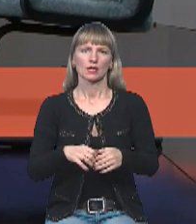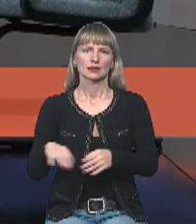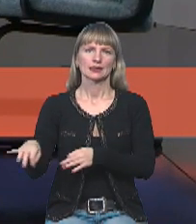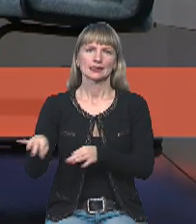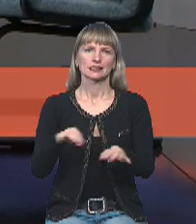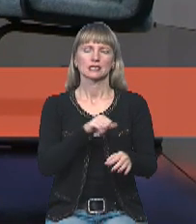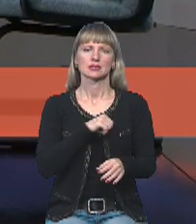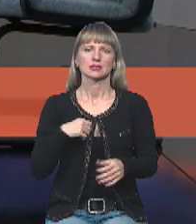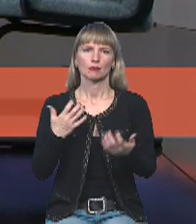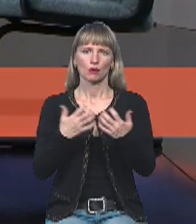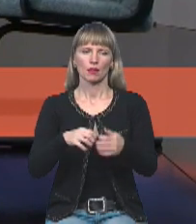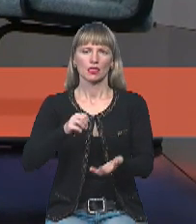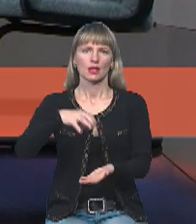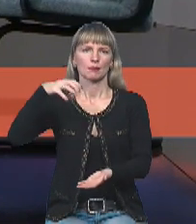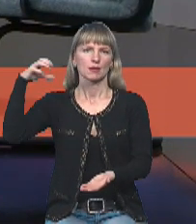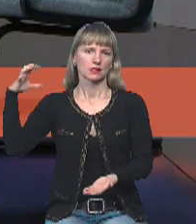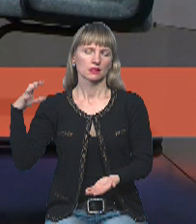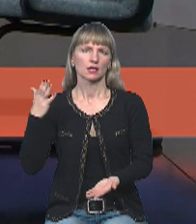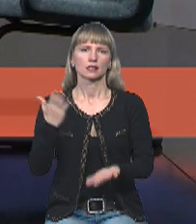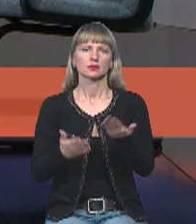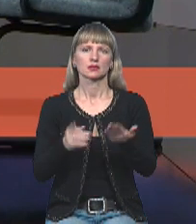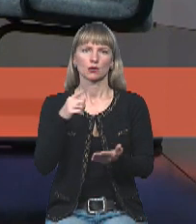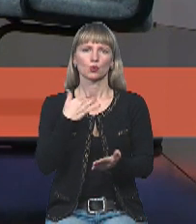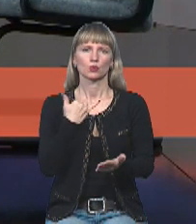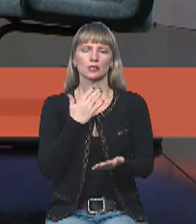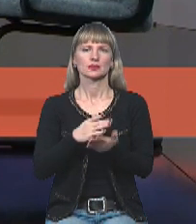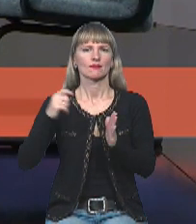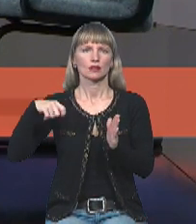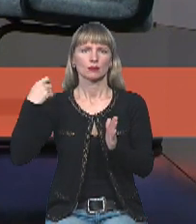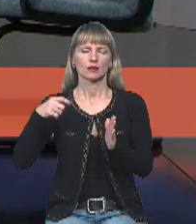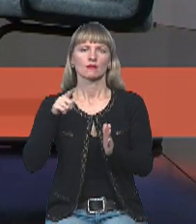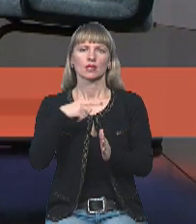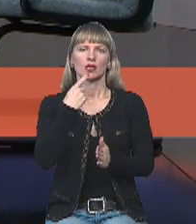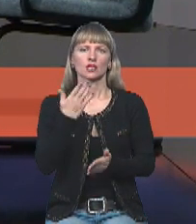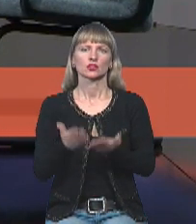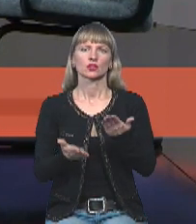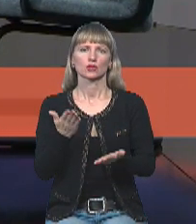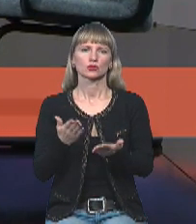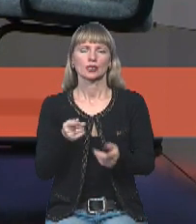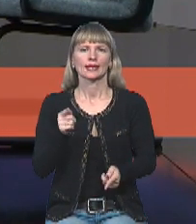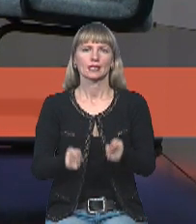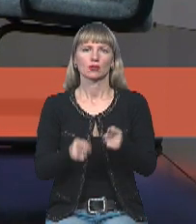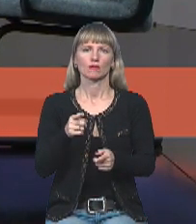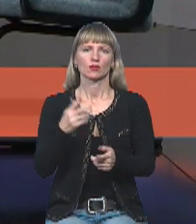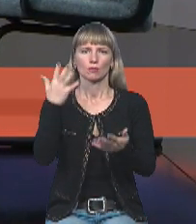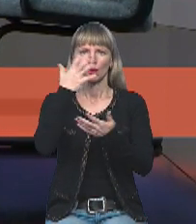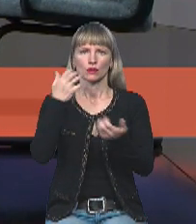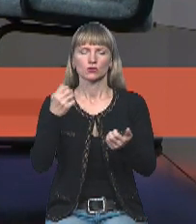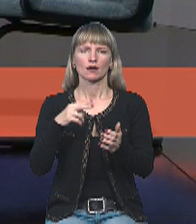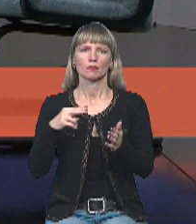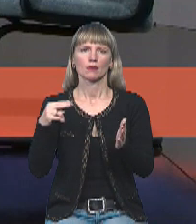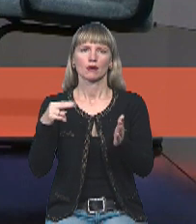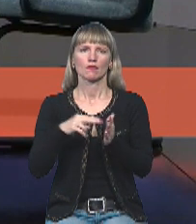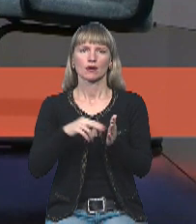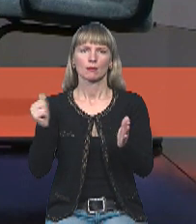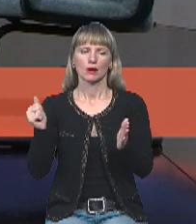Сам комбінат димить. Якщо там, ну, у нас є відеоматеріали, і він каже, якщо інколи вони по ночам